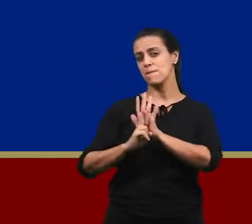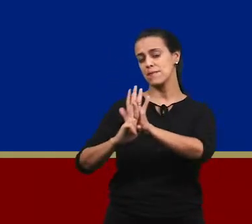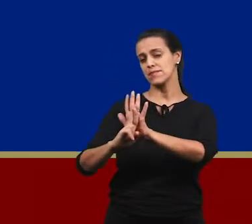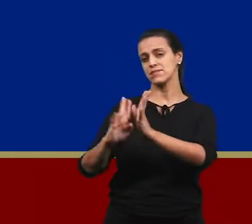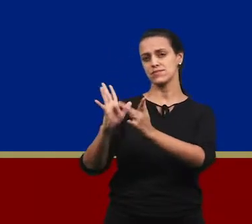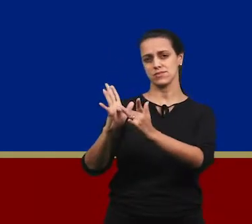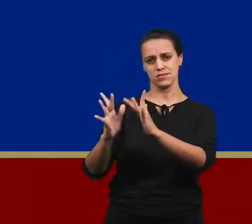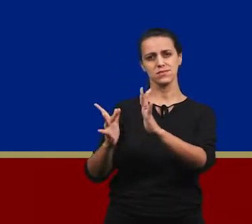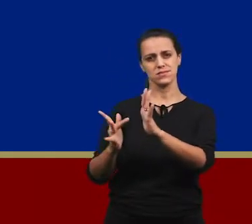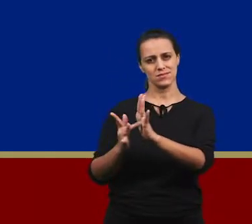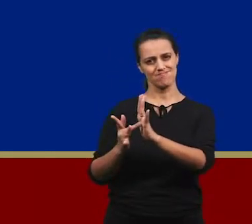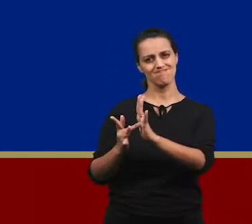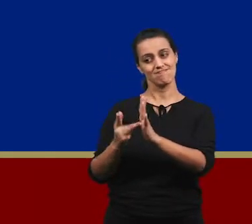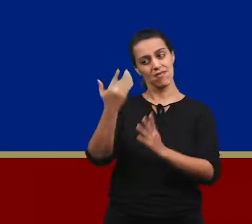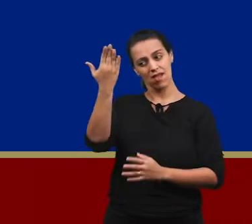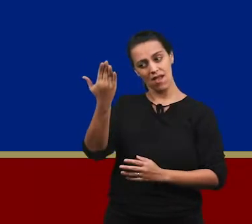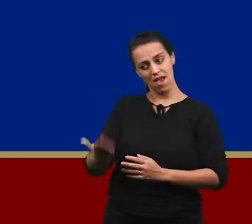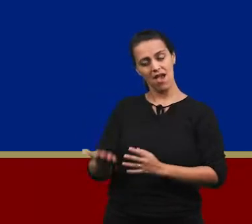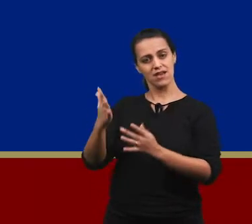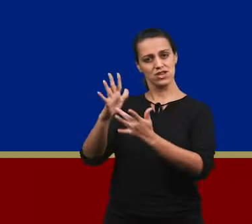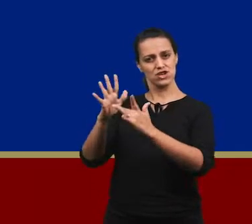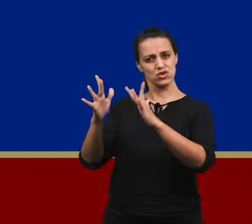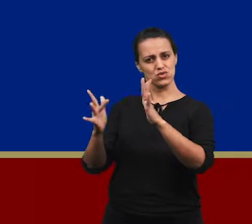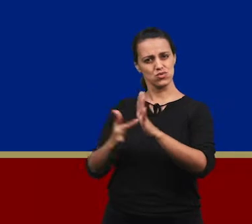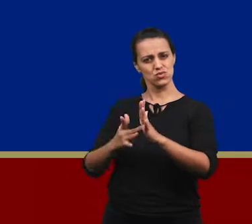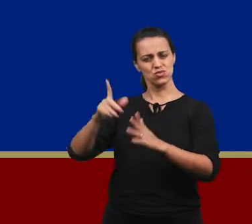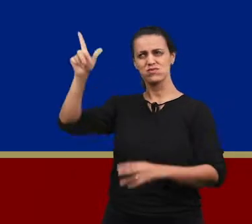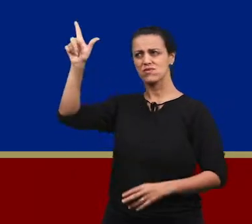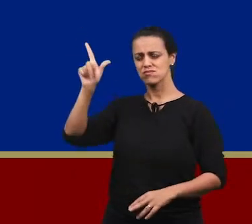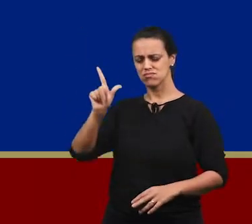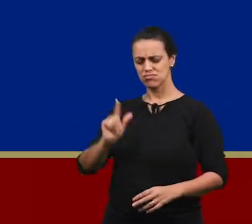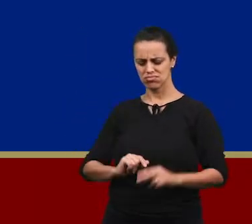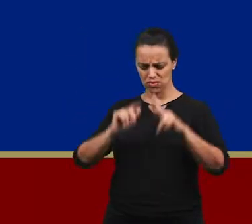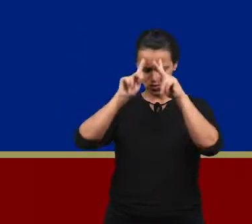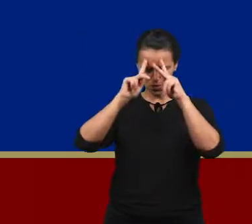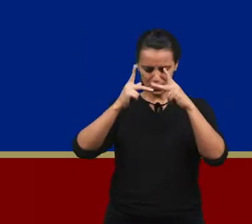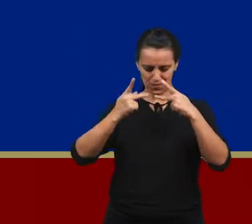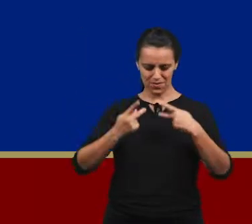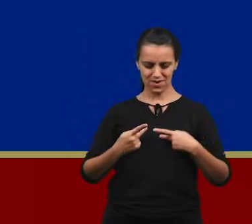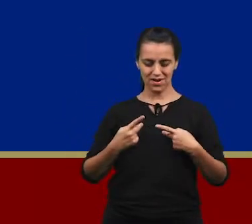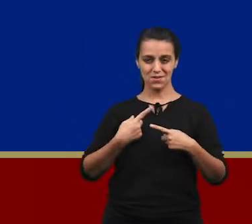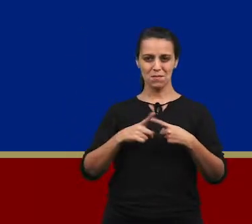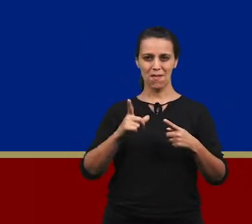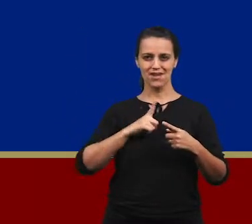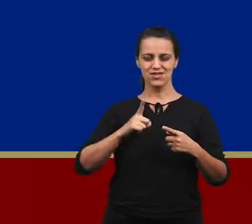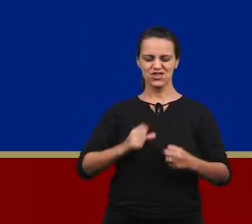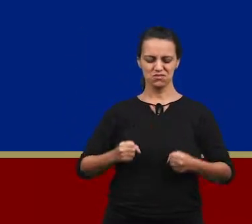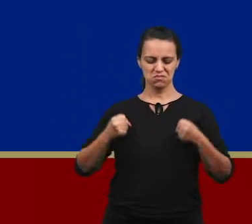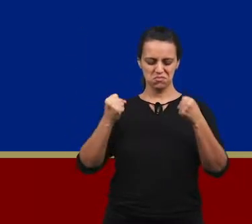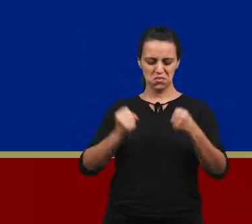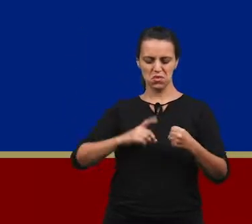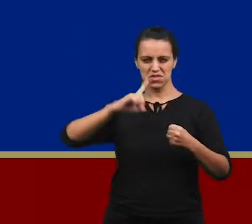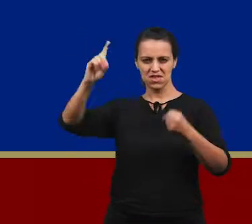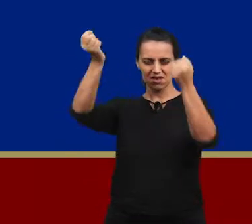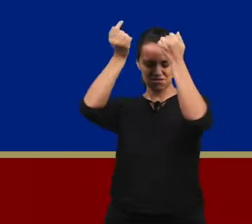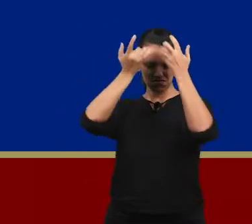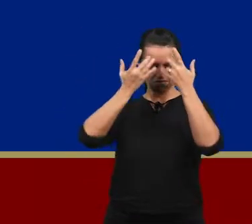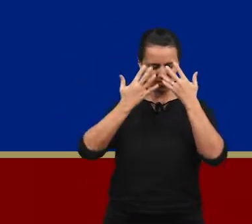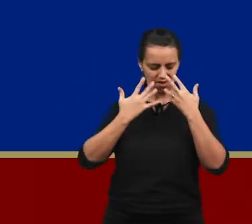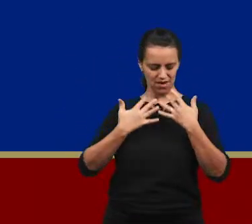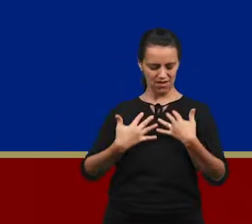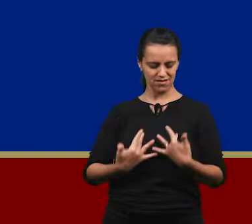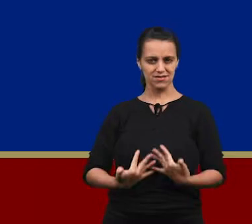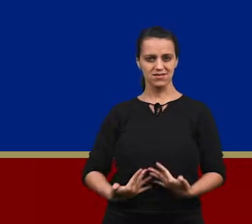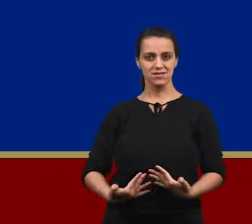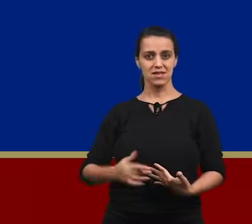золото, которое говорит о Господе Иисусе, который, несмотря на то, что он был человеком, был облечен в силу Божию